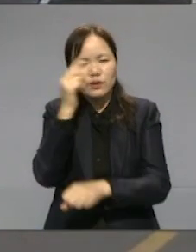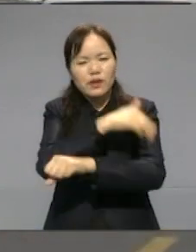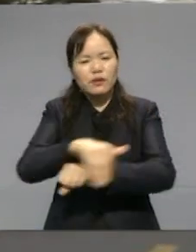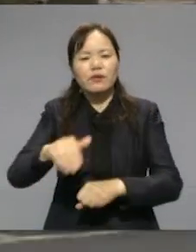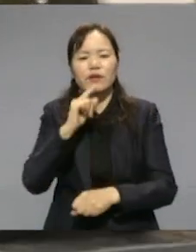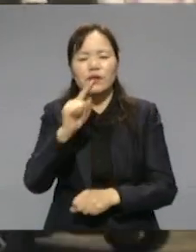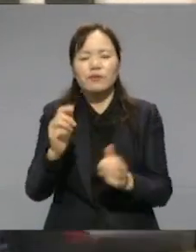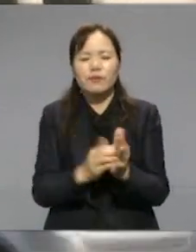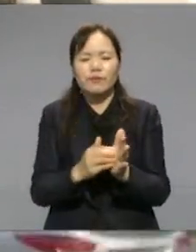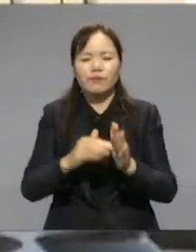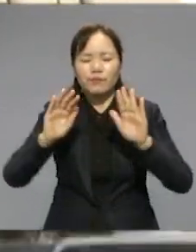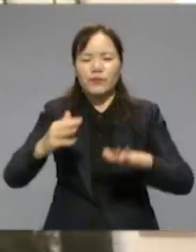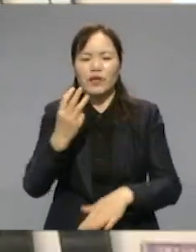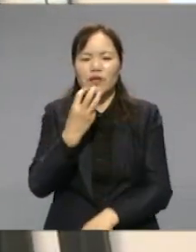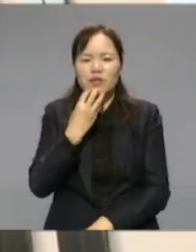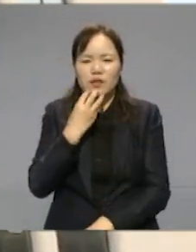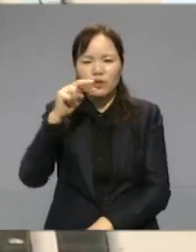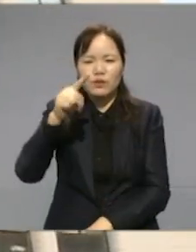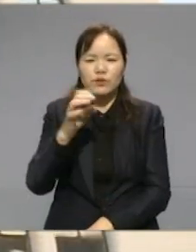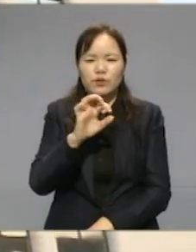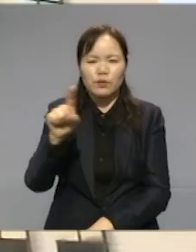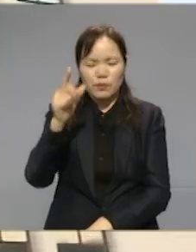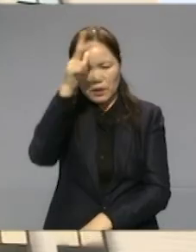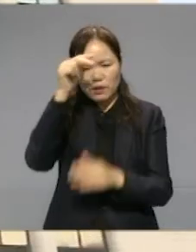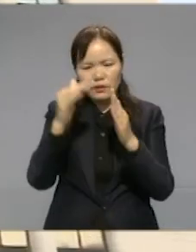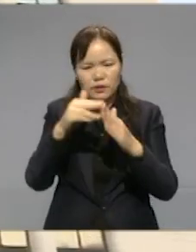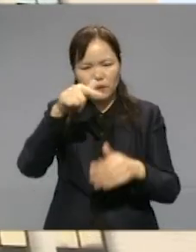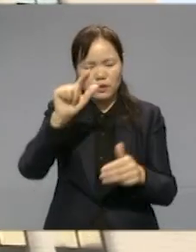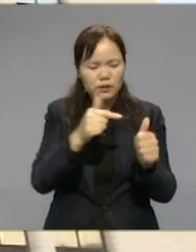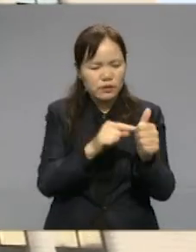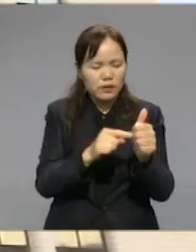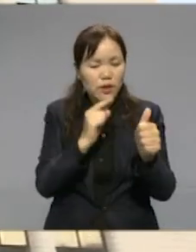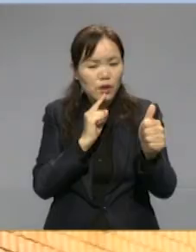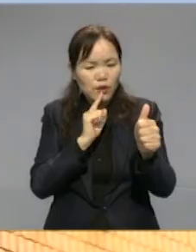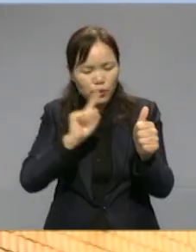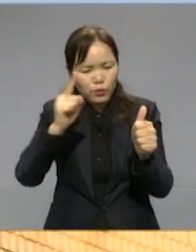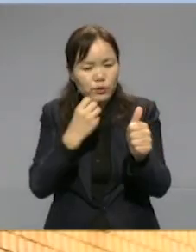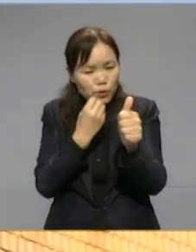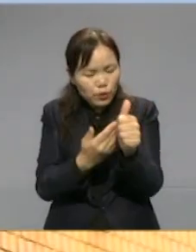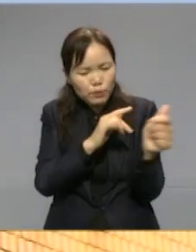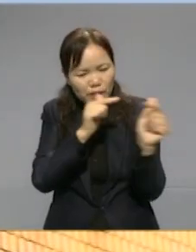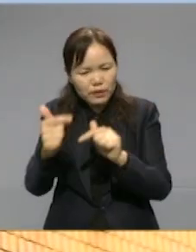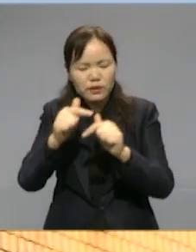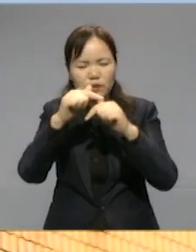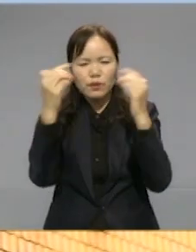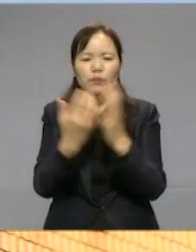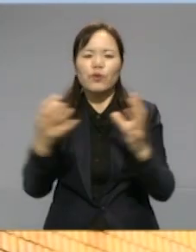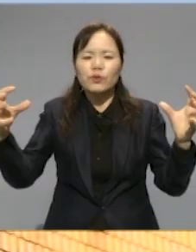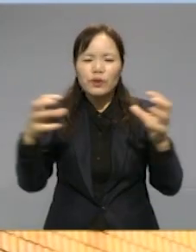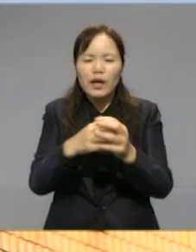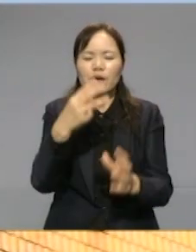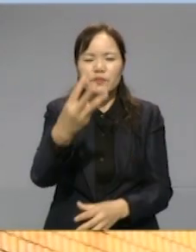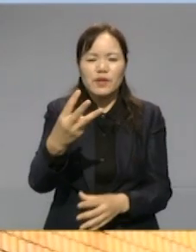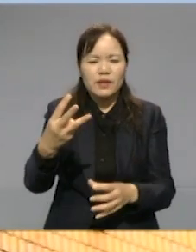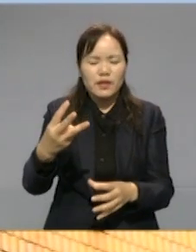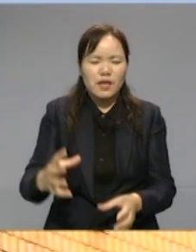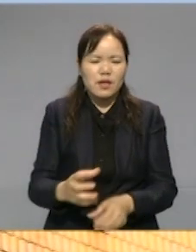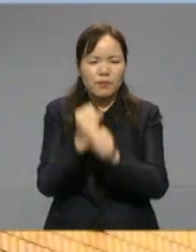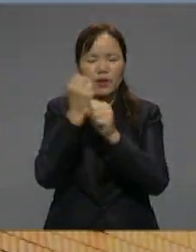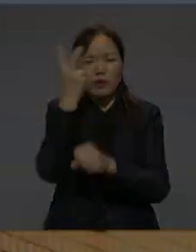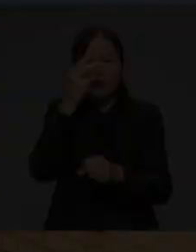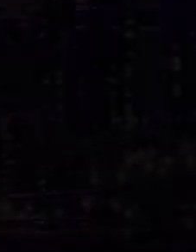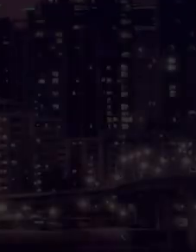설명했습니다 현재 서울송파 경찰서는 전시에 대해 제기된 고소와 고발 진정 등 모두 세건을 병 수사하고